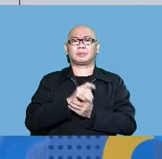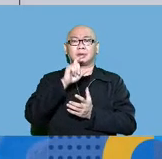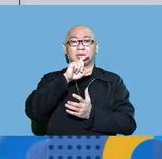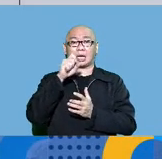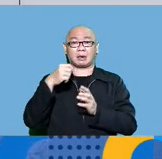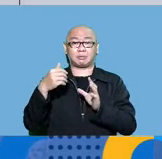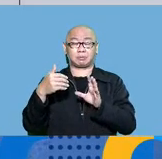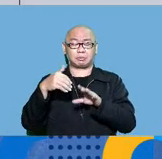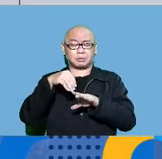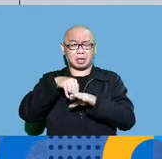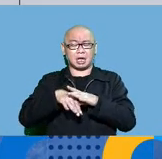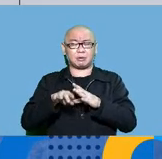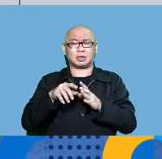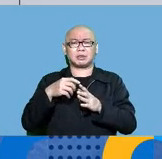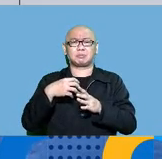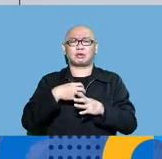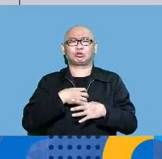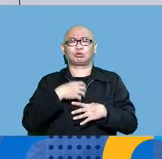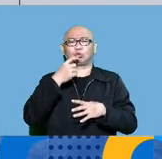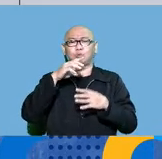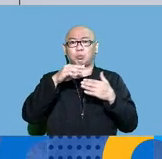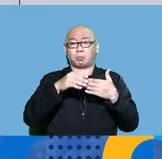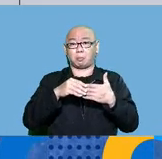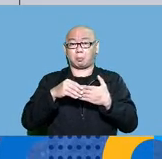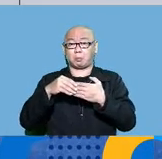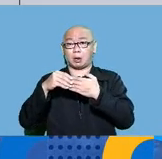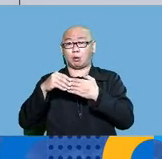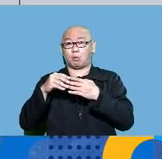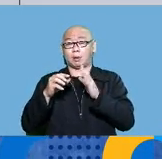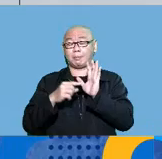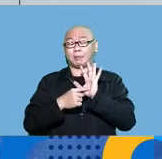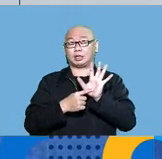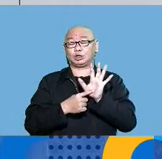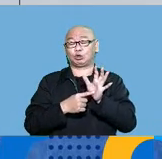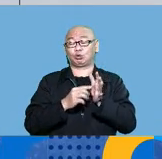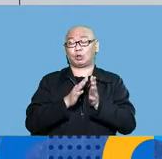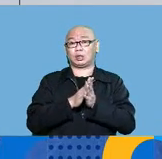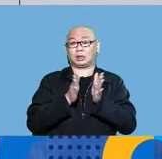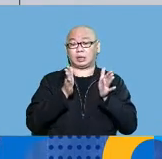Pertanyaan pendalaman ini dimaksudkan untuk membawa mahasiswa ke arah